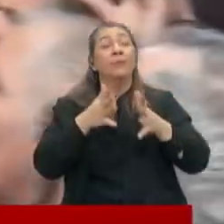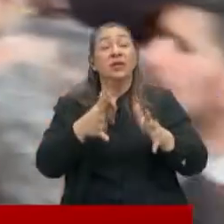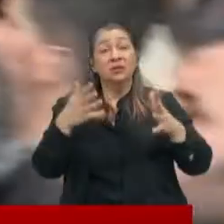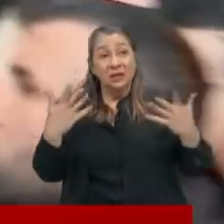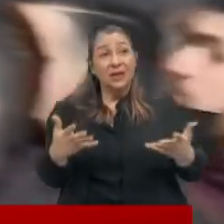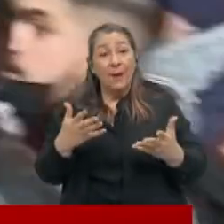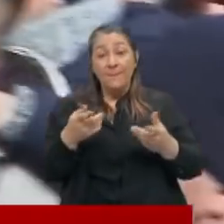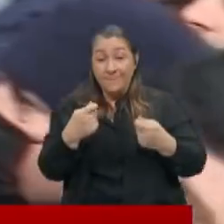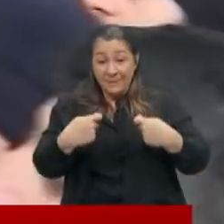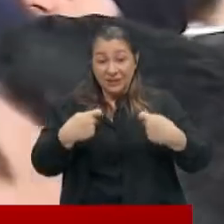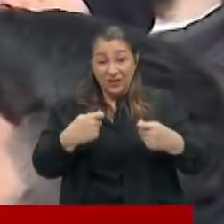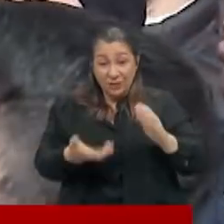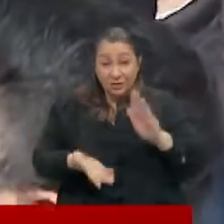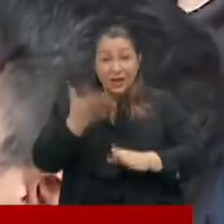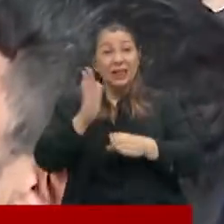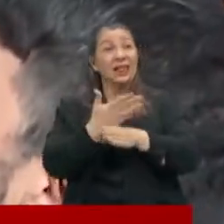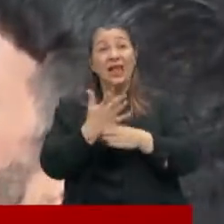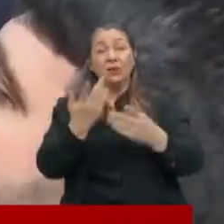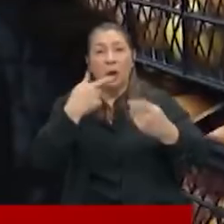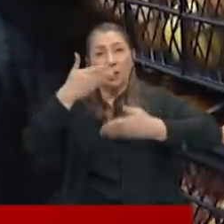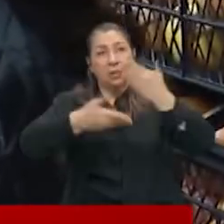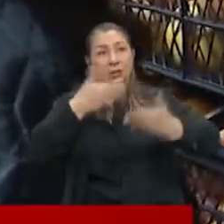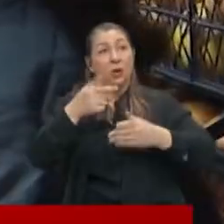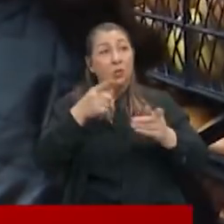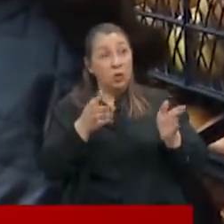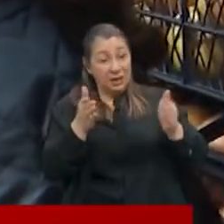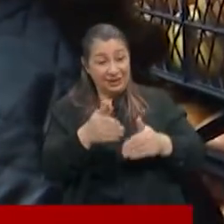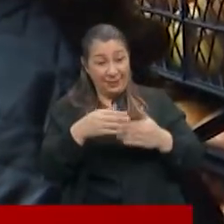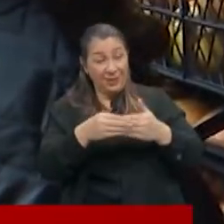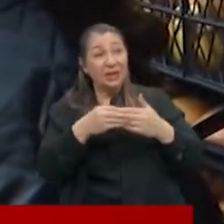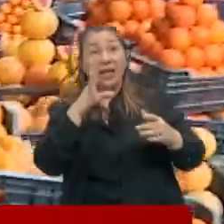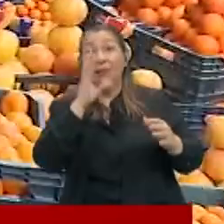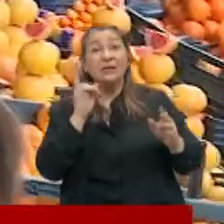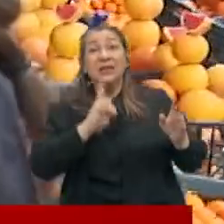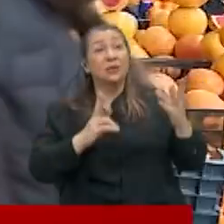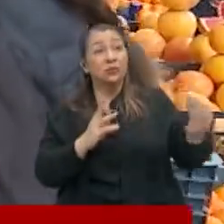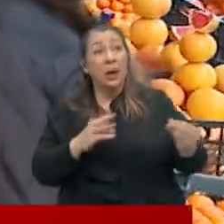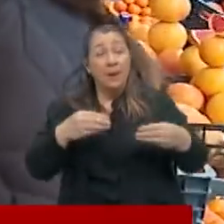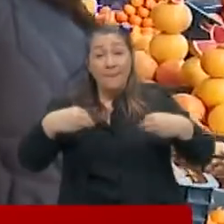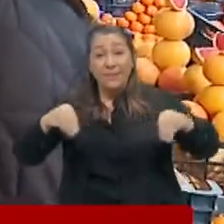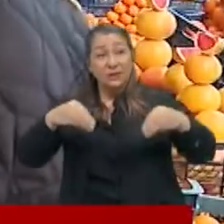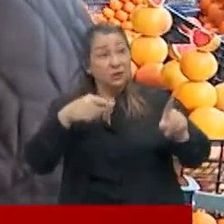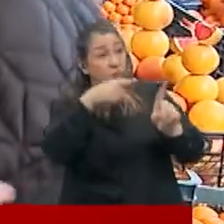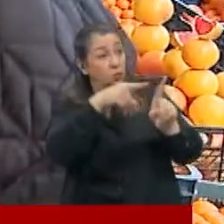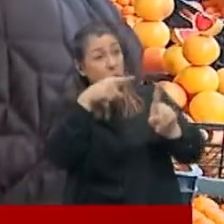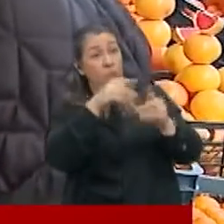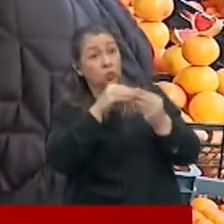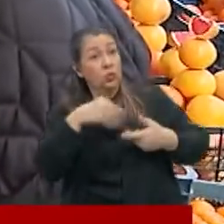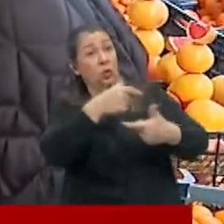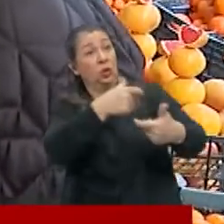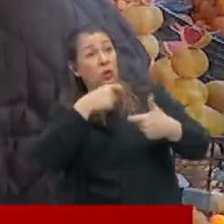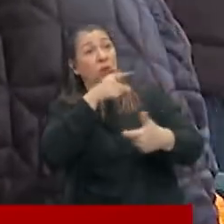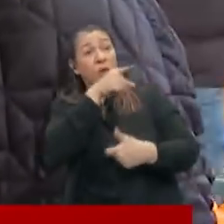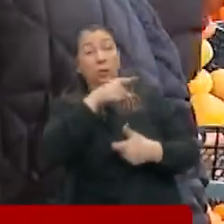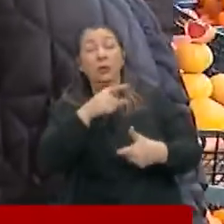Toptancılarsa maliyetleri artıran nedenleri adres gösterdi. Bu kasa kimleri zengin edecek? Pazarcılar sizi suçluyorlar fiyatların